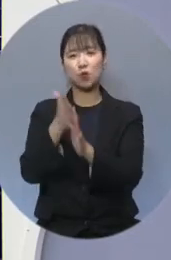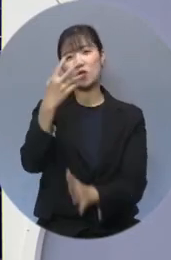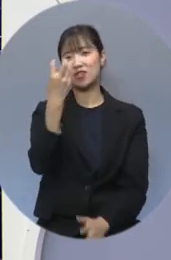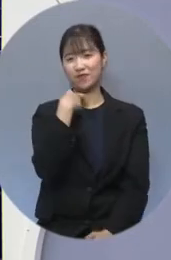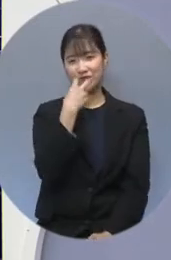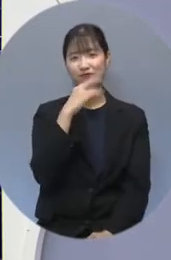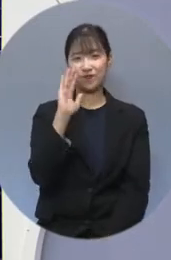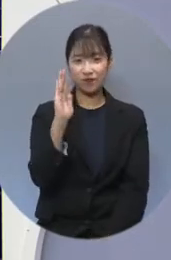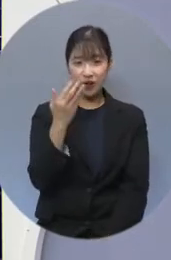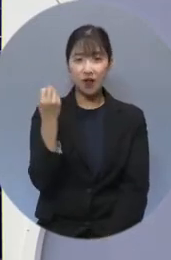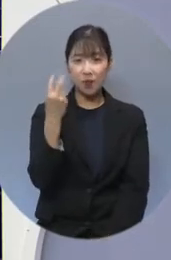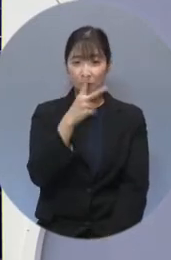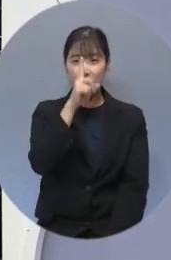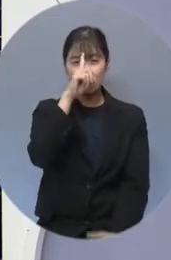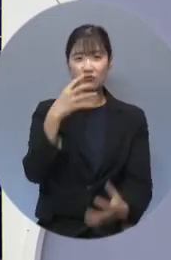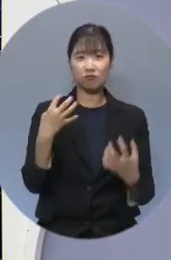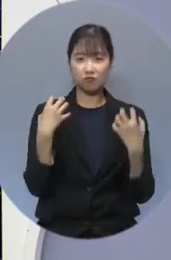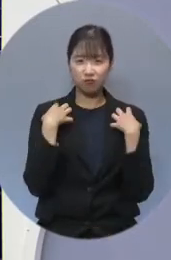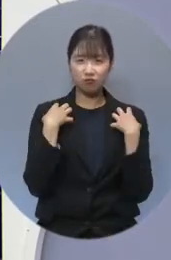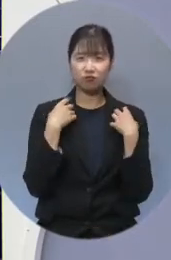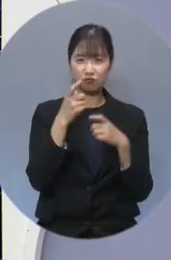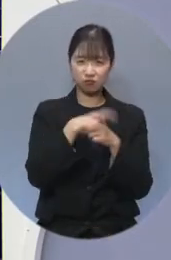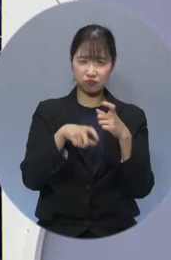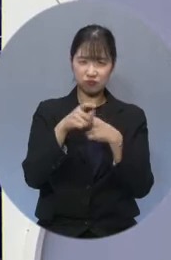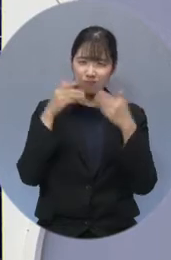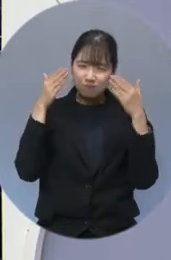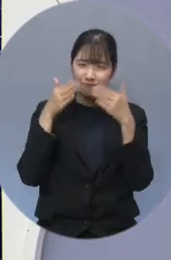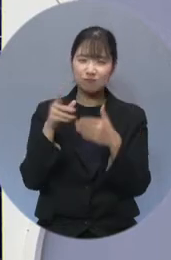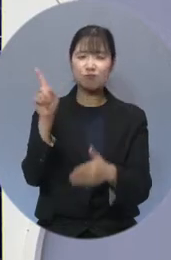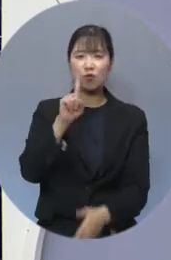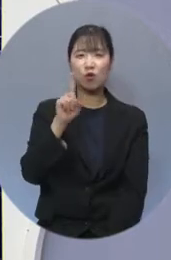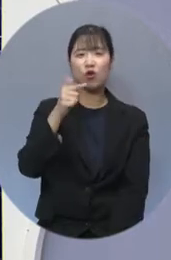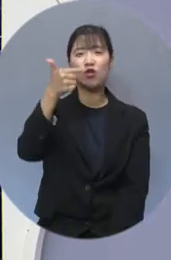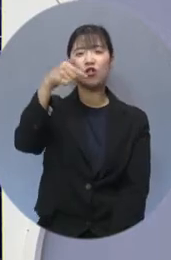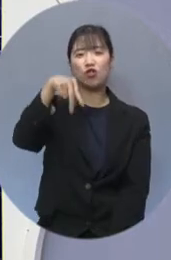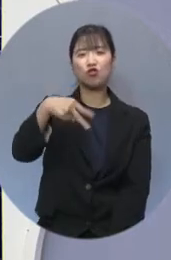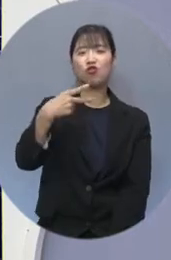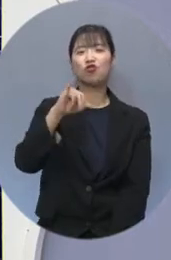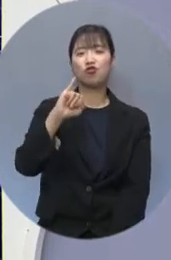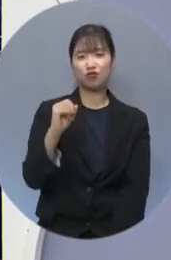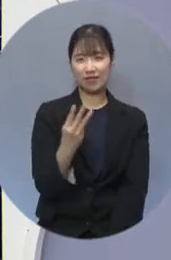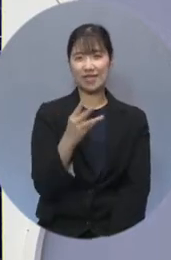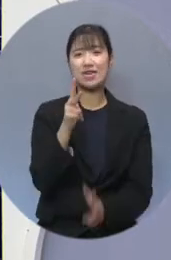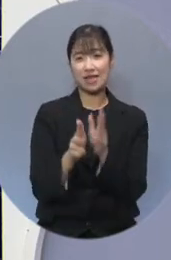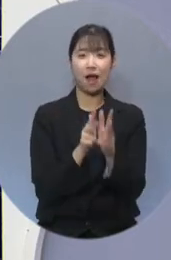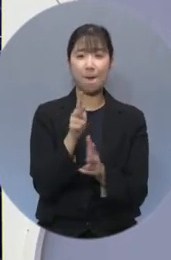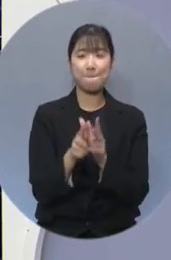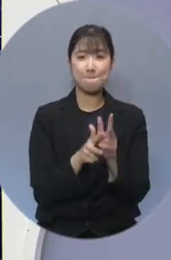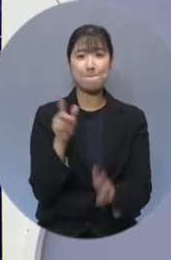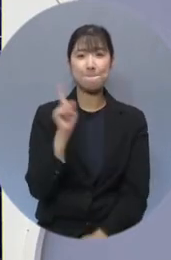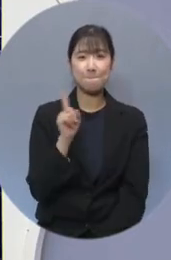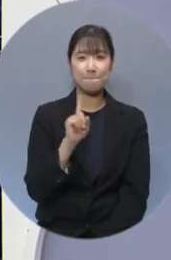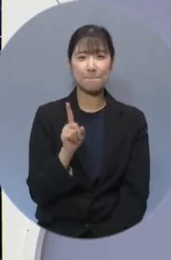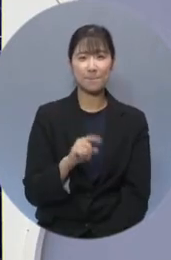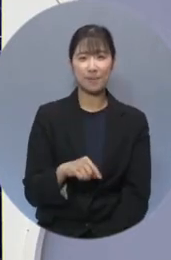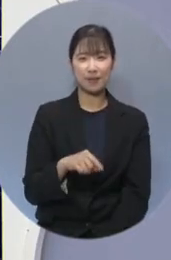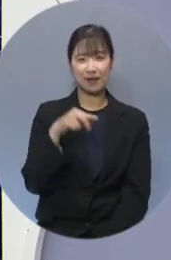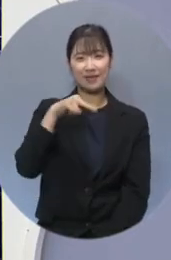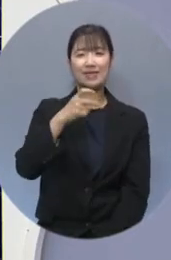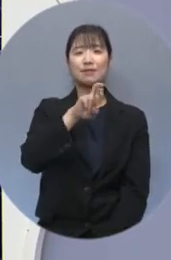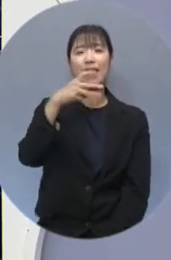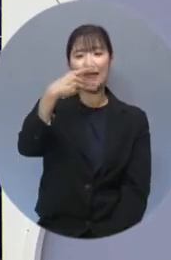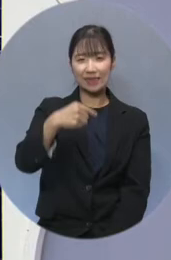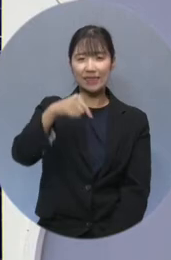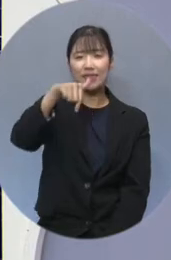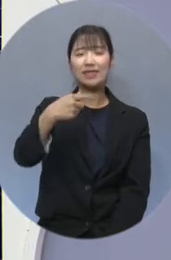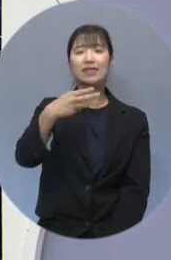됐고요. 그 외에도 이제 정부가 역점적으로 이제 추진하는 뉴딜 사업이 있죠. 뉴딜 사업이 이제 스마트 그린